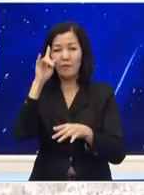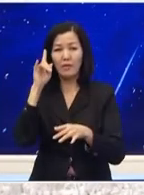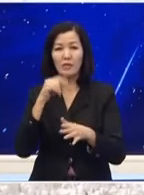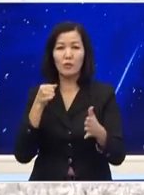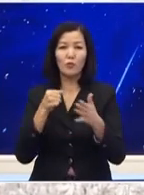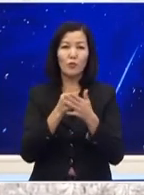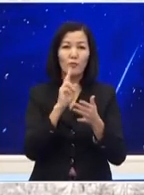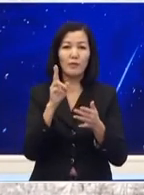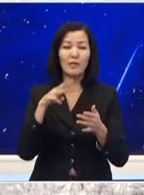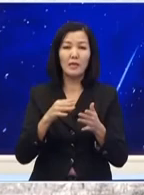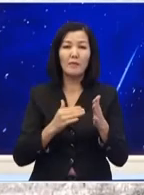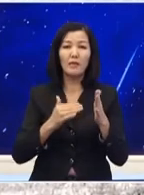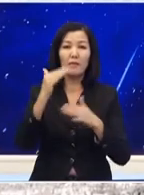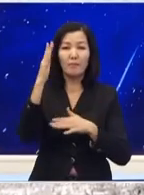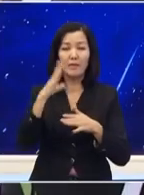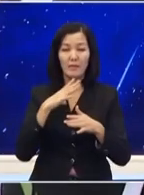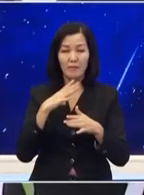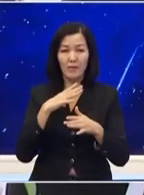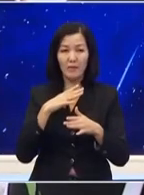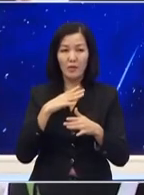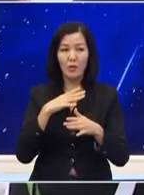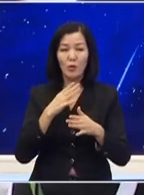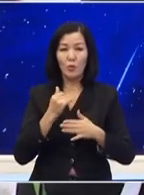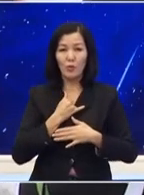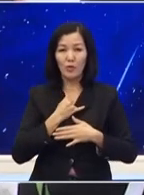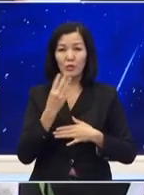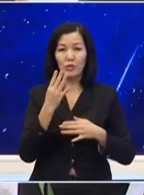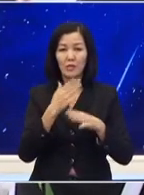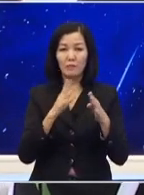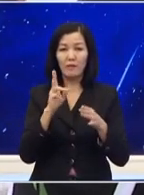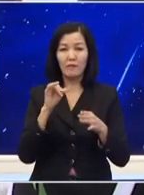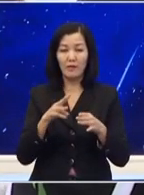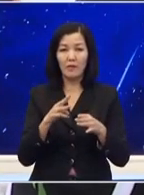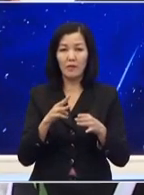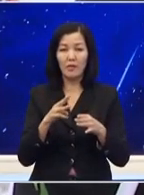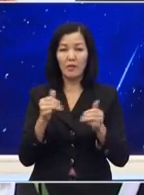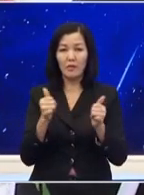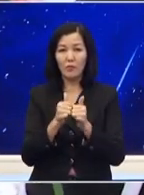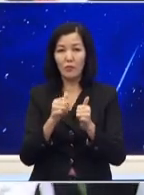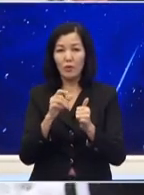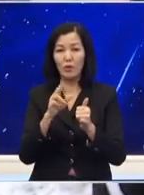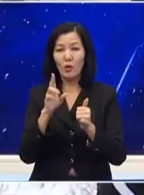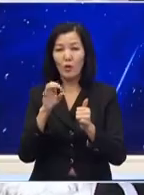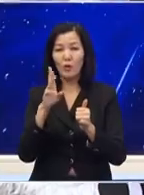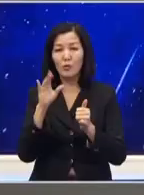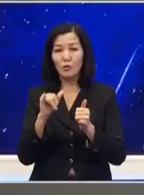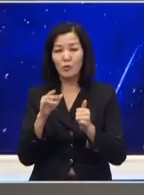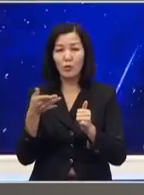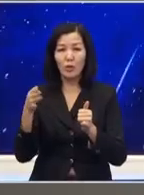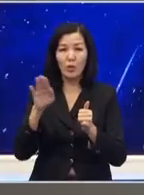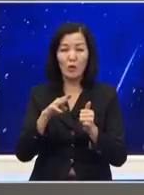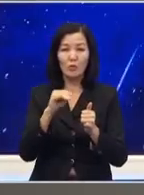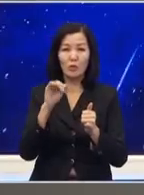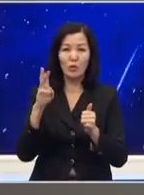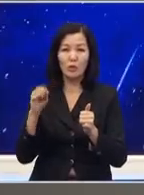5 километров поднимались. Парапланеристы, да. У нас 4,5 километра, это в районе рудника Коксу. В районе Тау-Жетысу 4